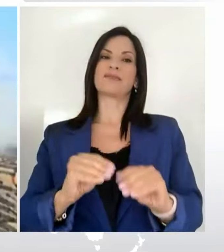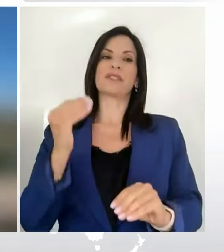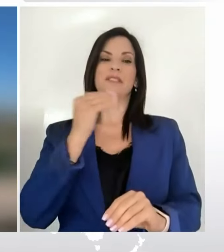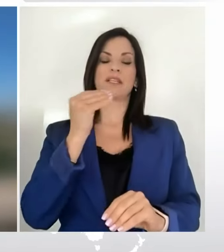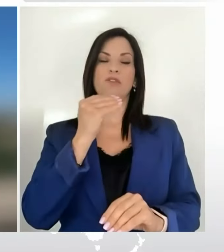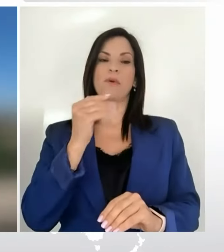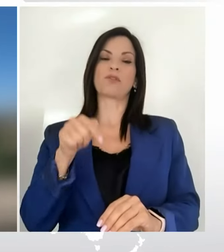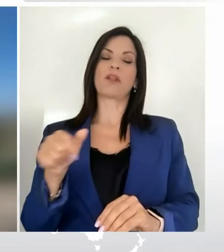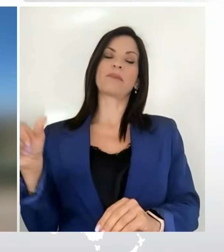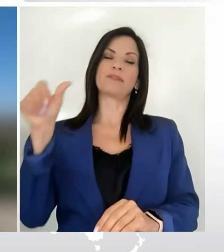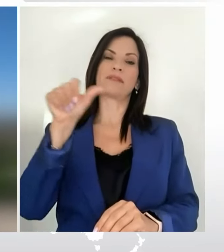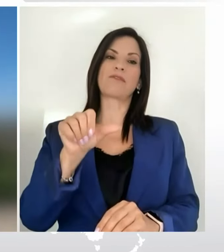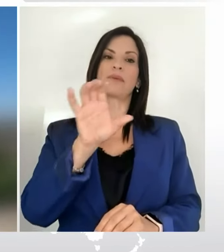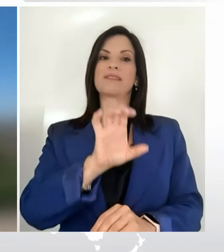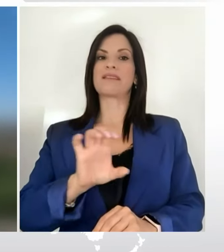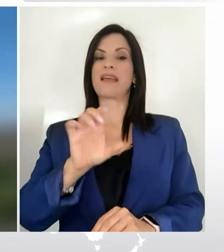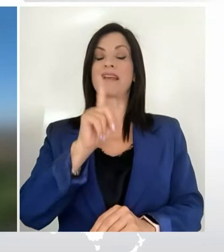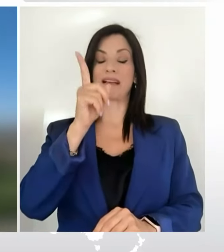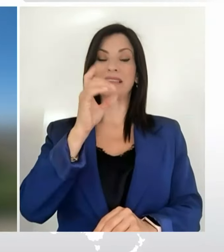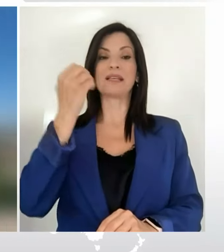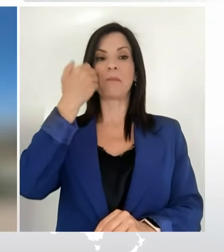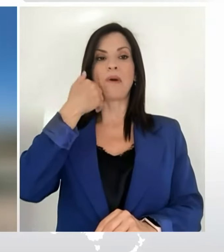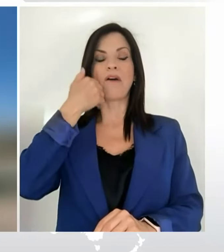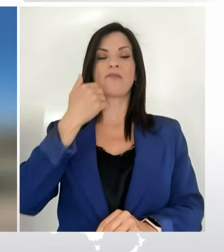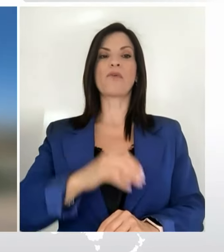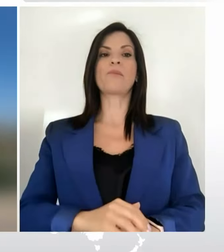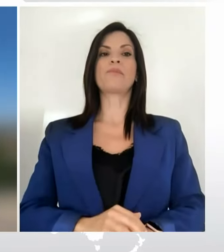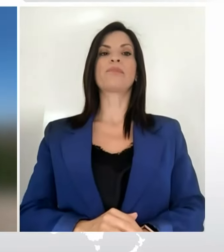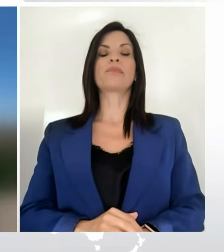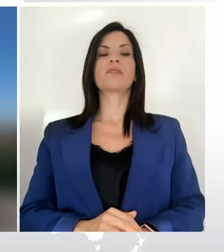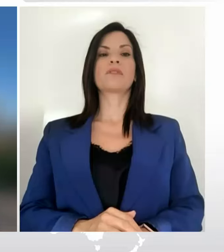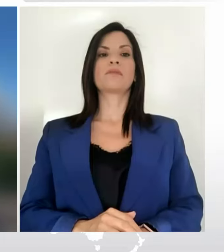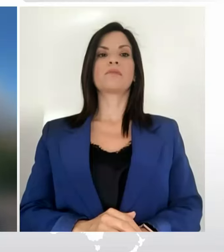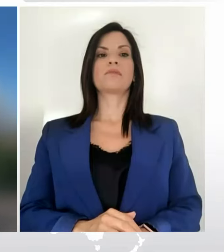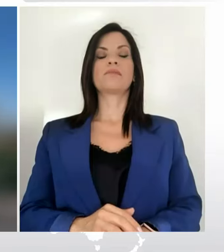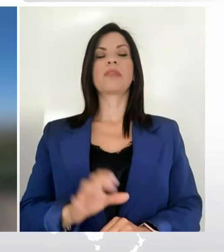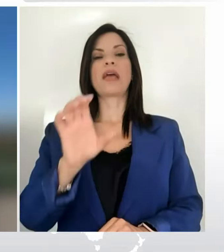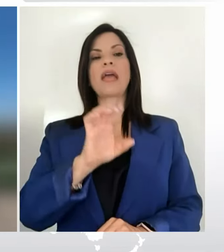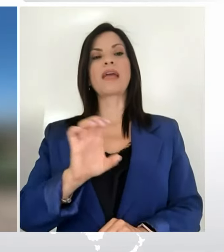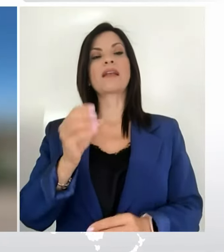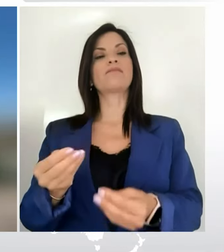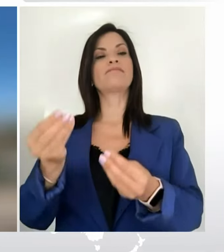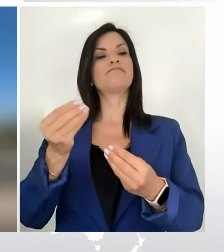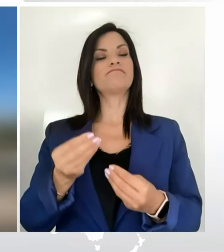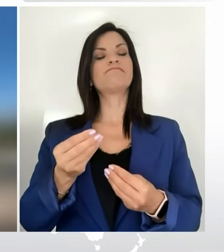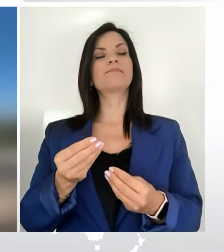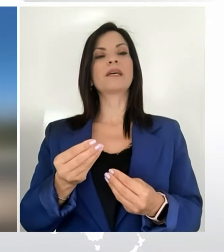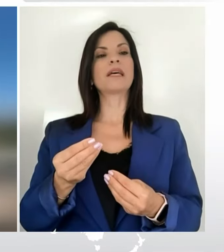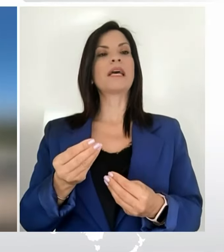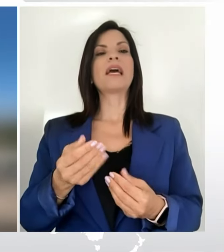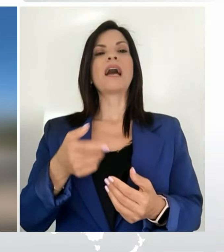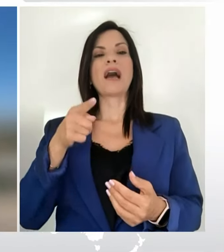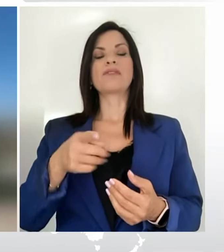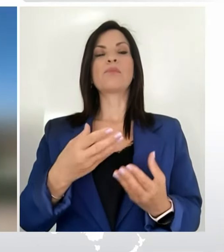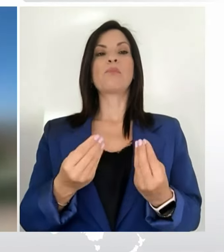Έχουμε στην Έρικα Καβάζη που βρίσκεται στην Πάφο, βρίσκεται στο σημείο της πυρκαγιάς. Έρικα, μας έλεγες και προλίγου ότι είναι μια πάρα